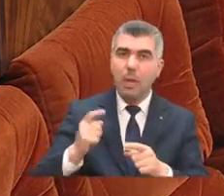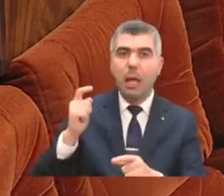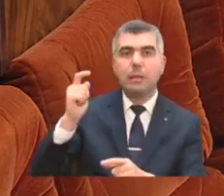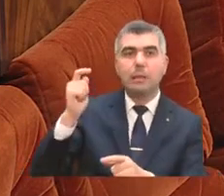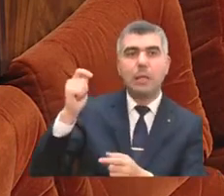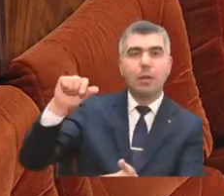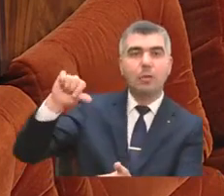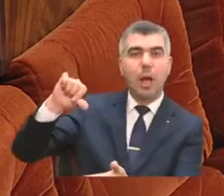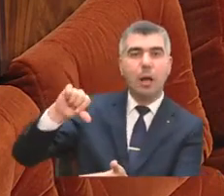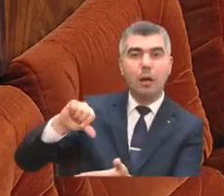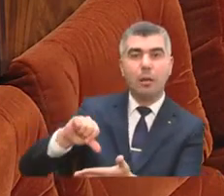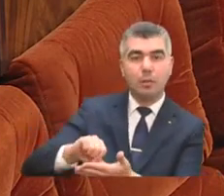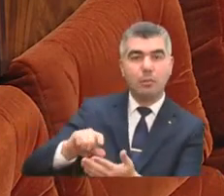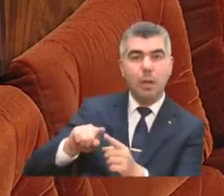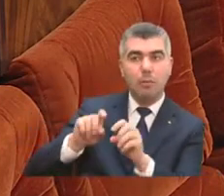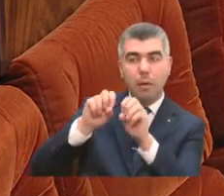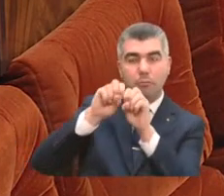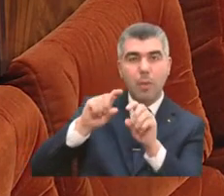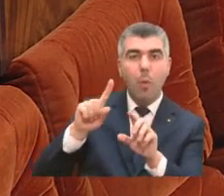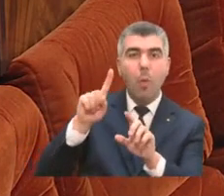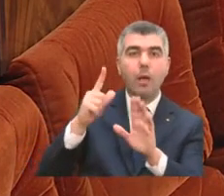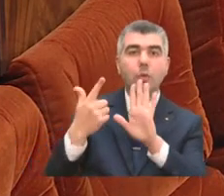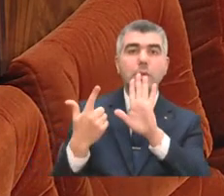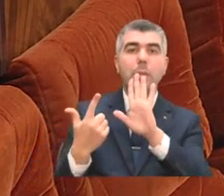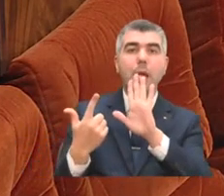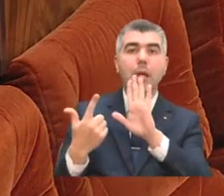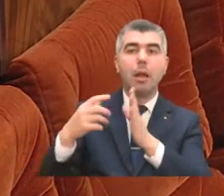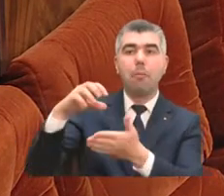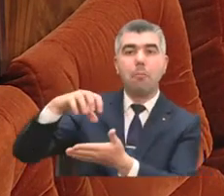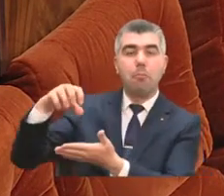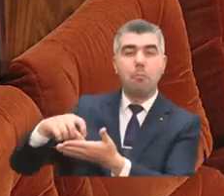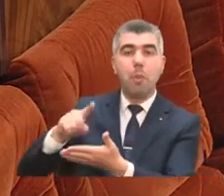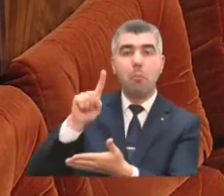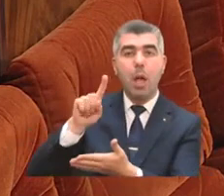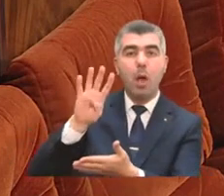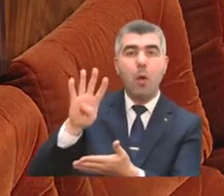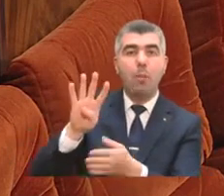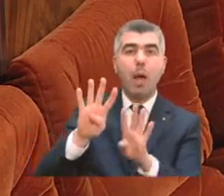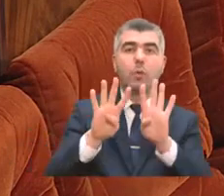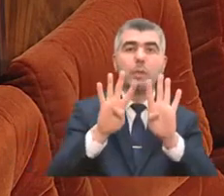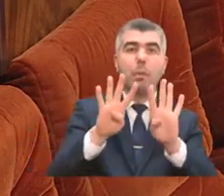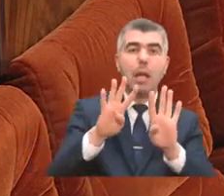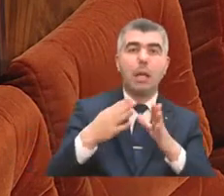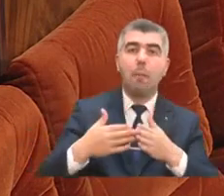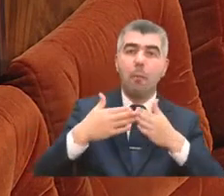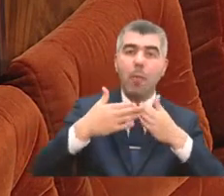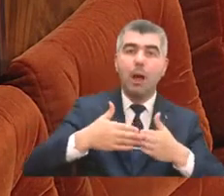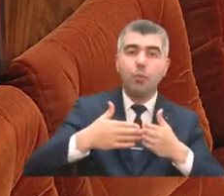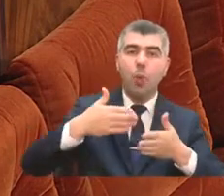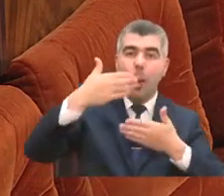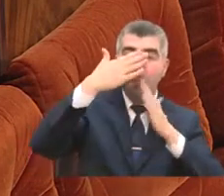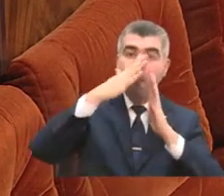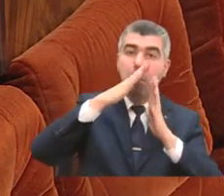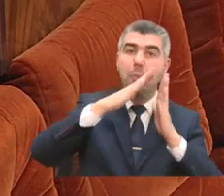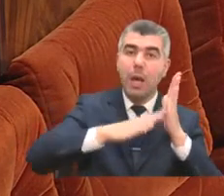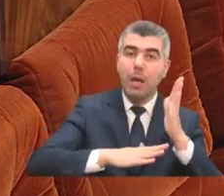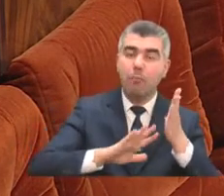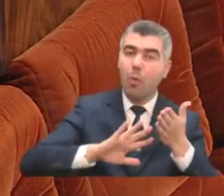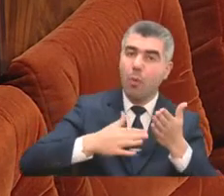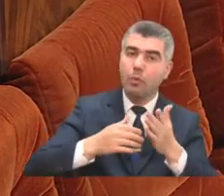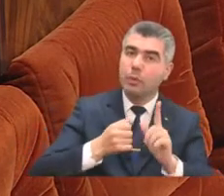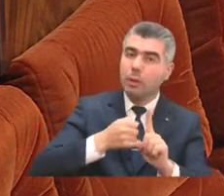المتوسطي الذي يربط 71 دولة و 184 ميناء بالمغرب، وتستمر المغرب في هذا التوجه